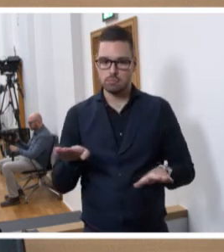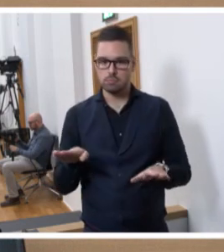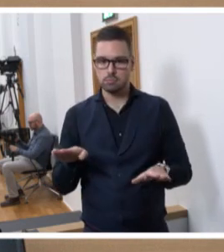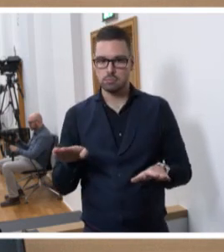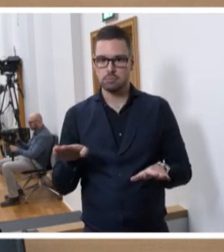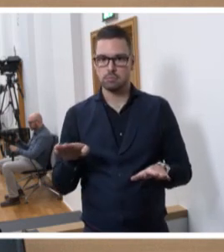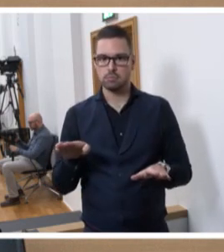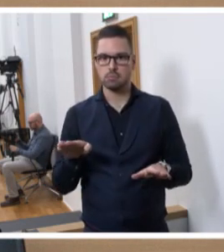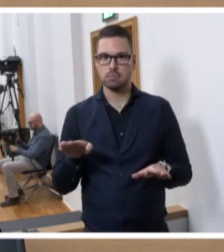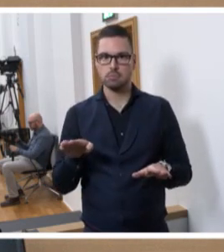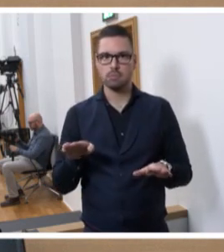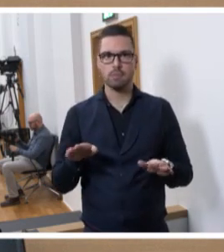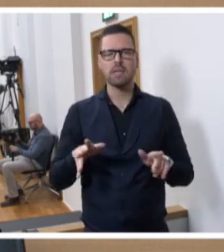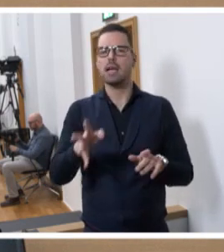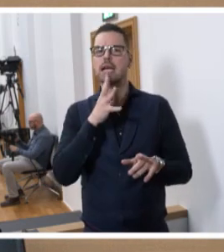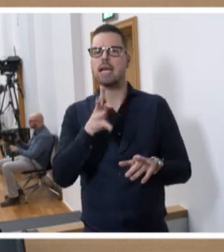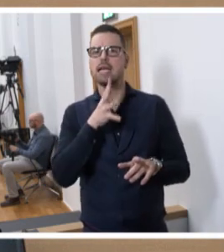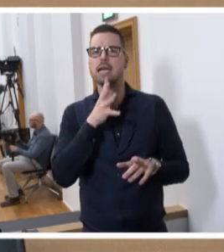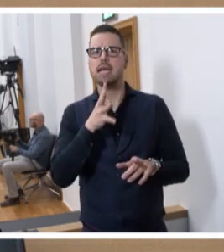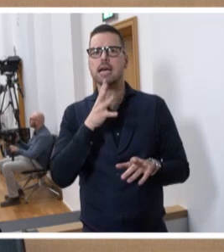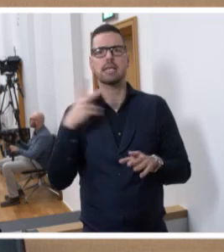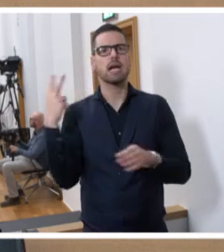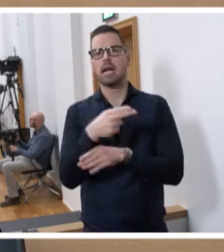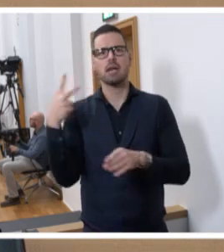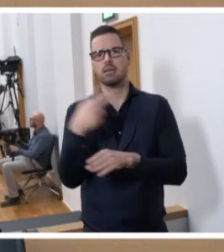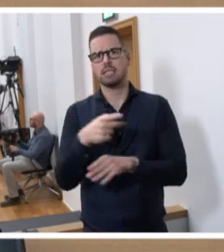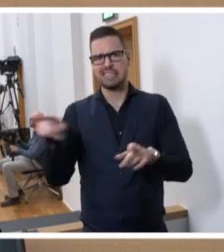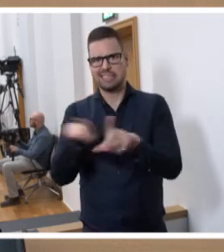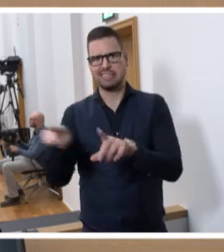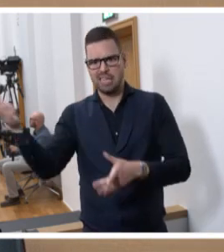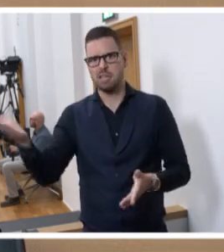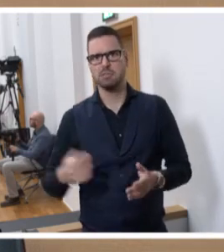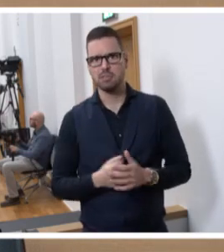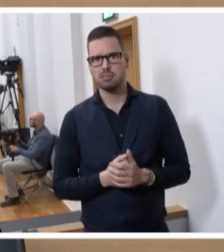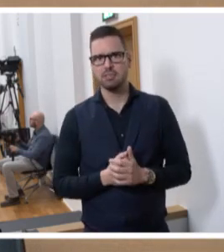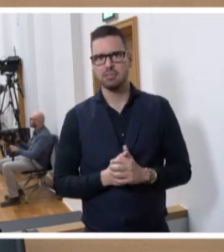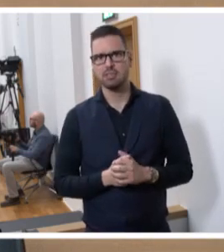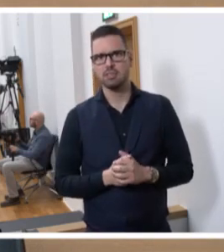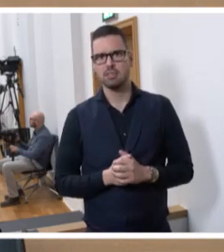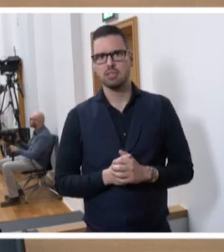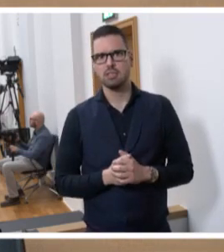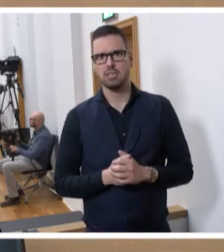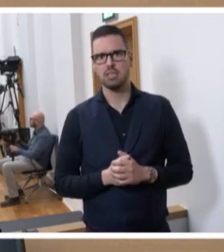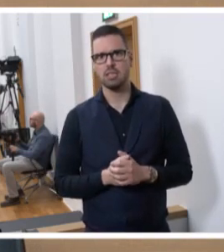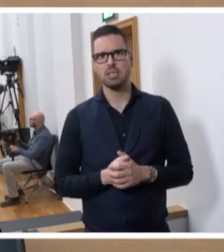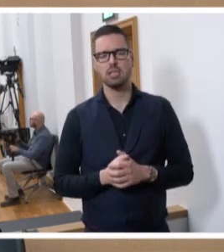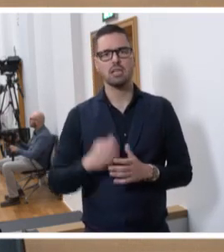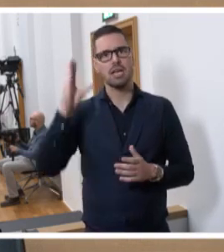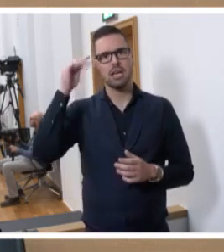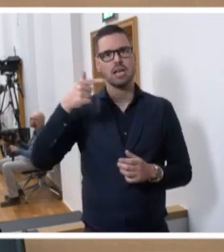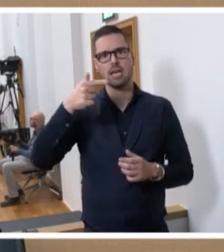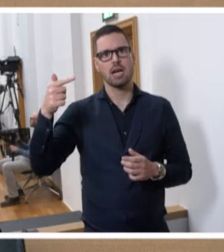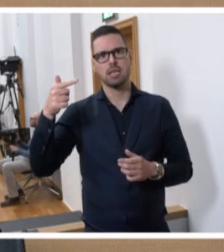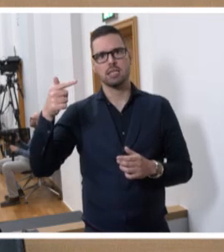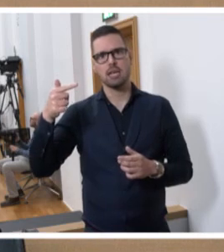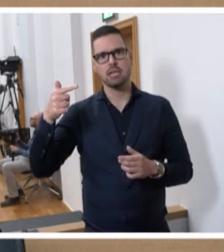sie reden die ganze Zeit immer hier soll niemand reinrufen sie machen nichts anderes die ganze Zeit ja schon